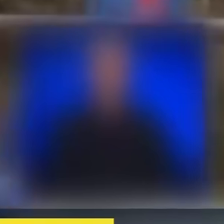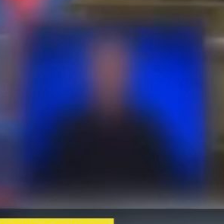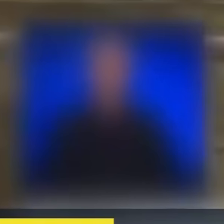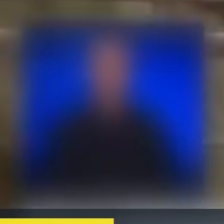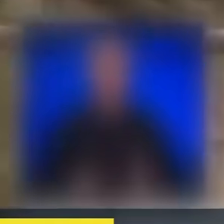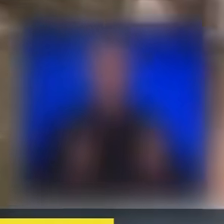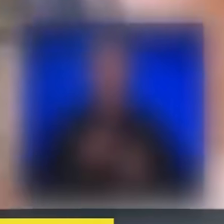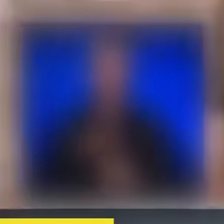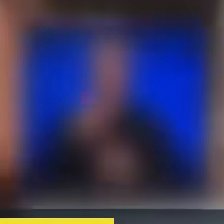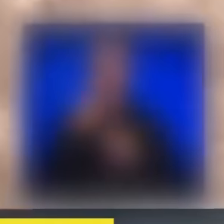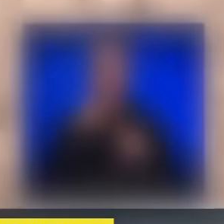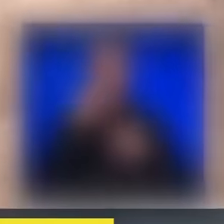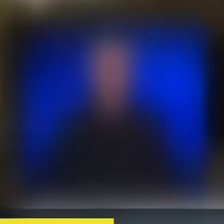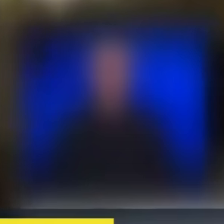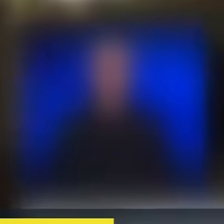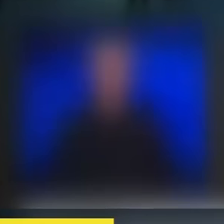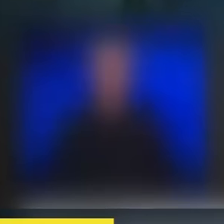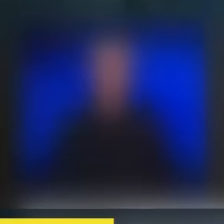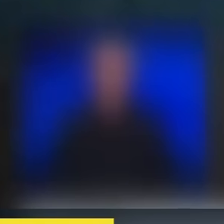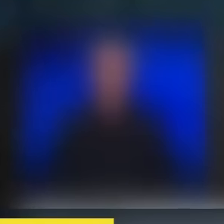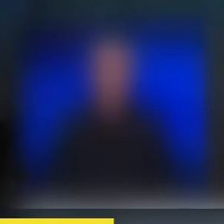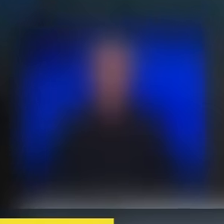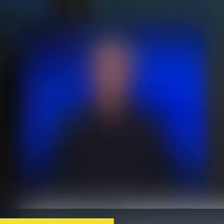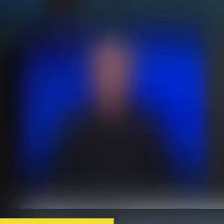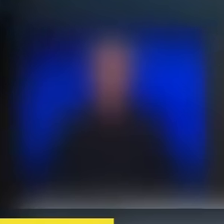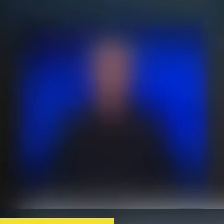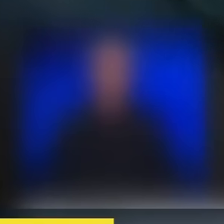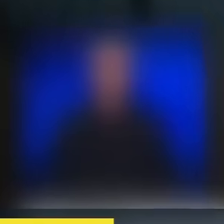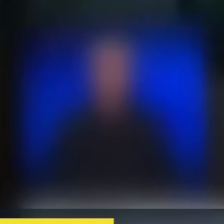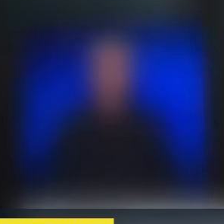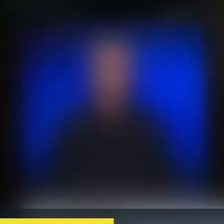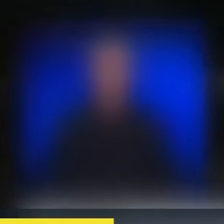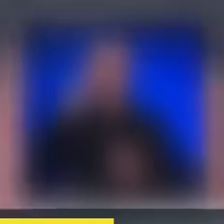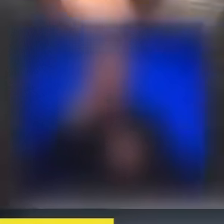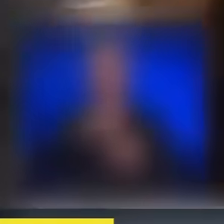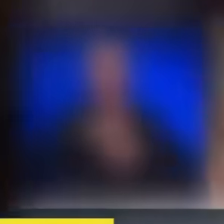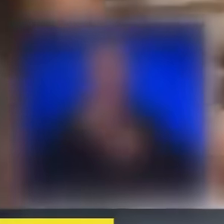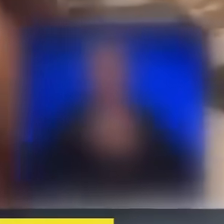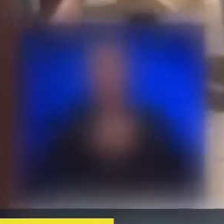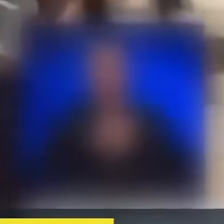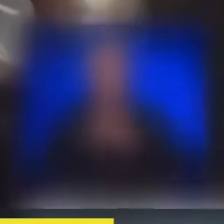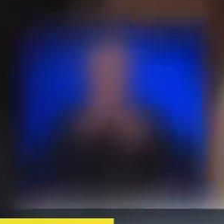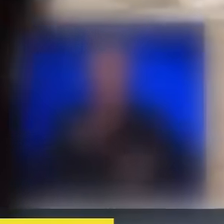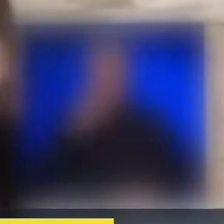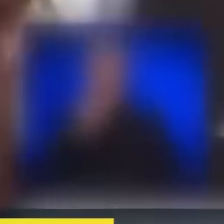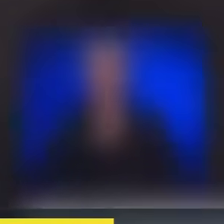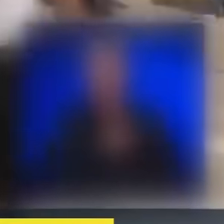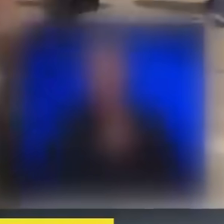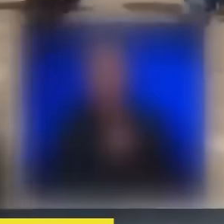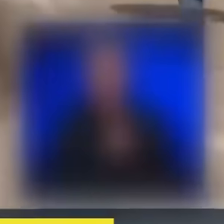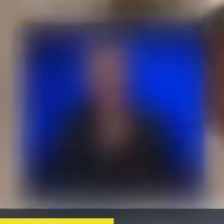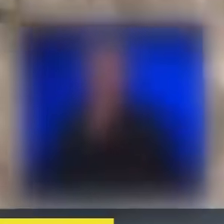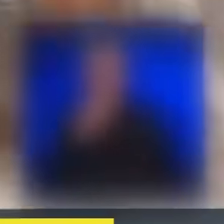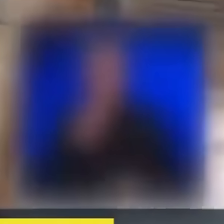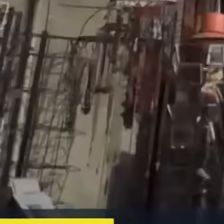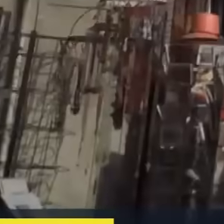כאן, בכאן 11, שודרה בשנה שעברה סדרה בשם סינדרום ירושלים. תסמונת ירושלים, הסינדרום, דווח לראשונה בשנות